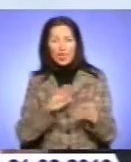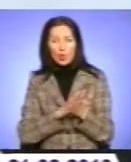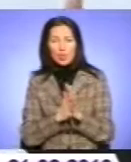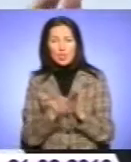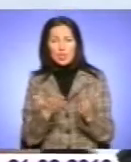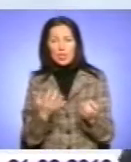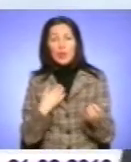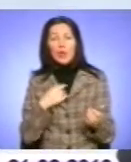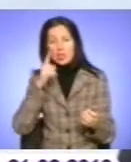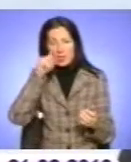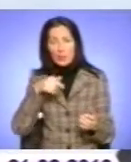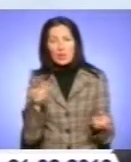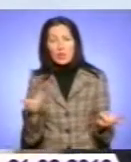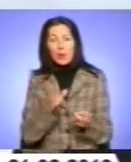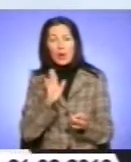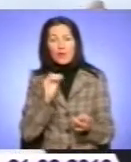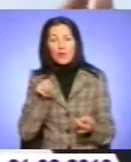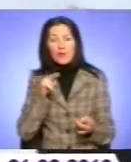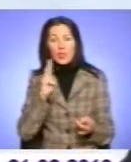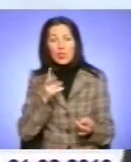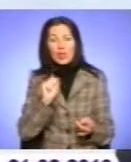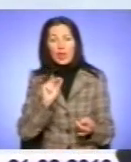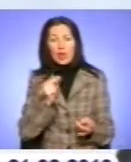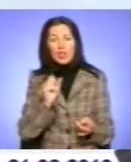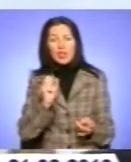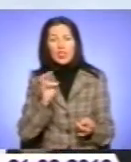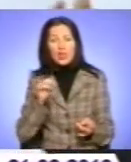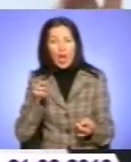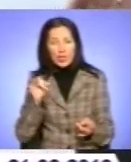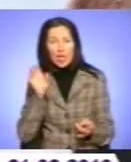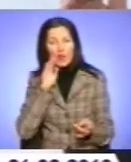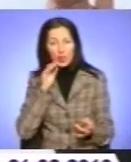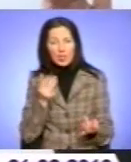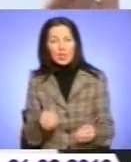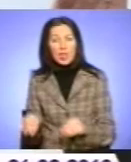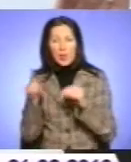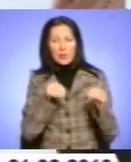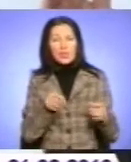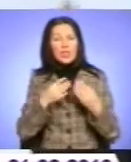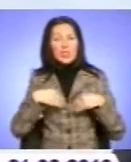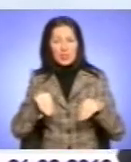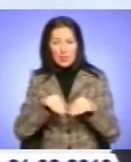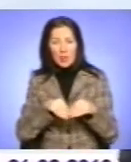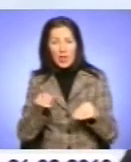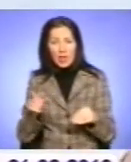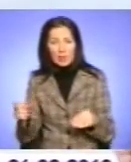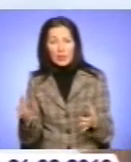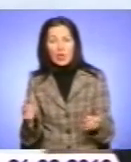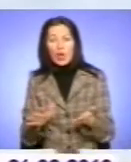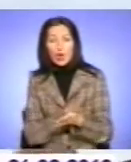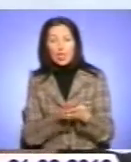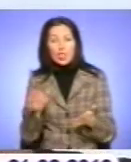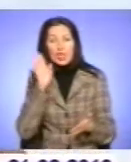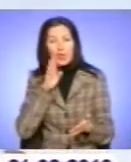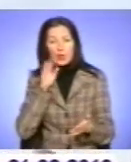треба відкачати води, скільки ми знаємо, треба перевести сімей, скільки ми знаємо, треба очистити води, і так далі,